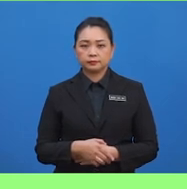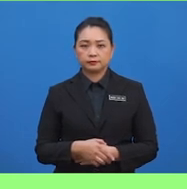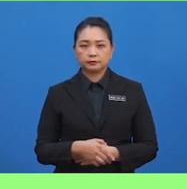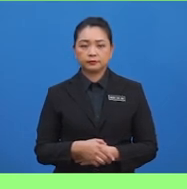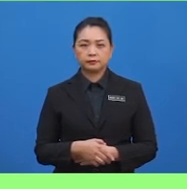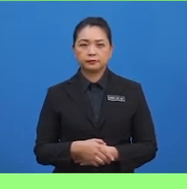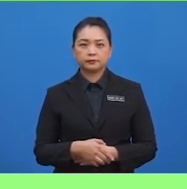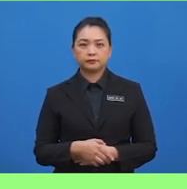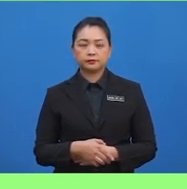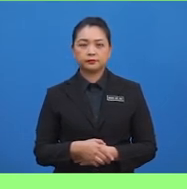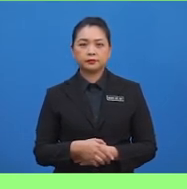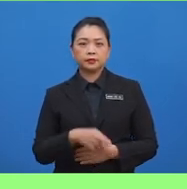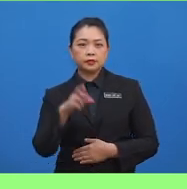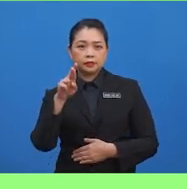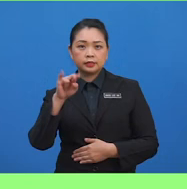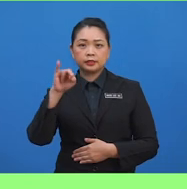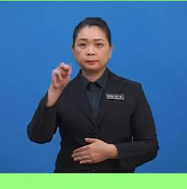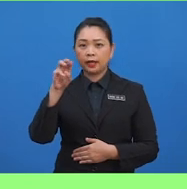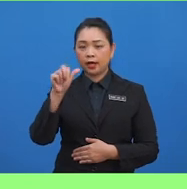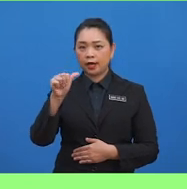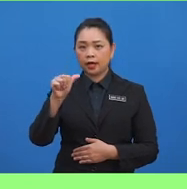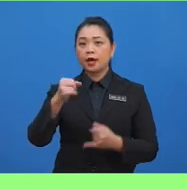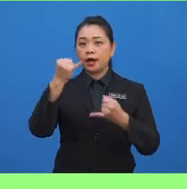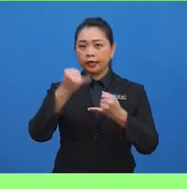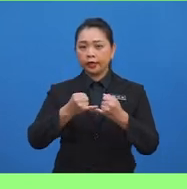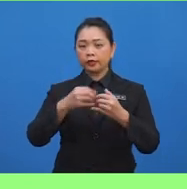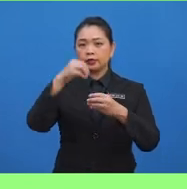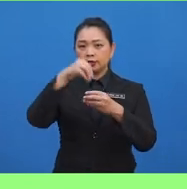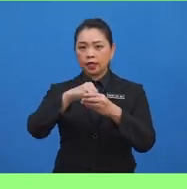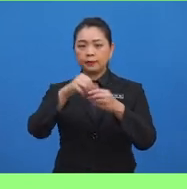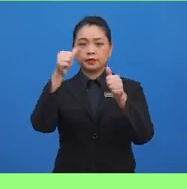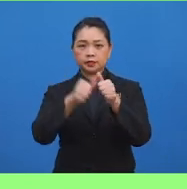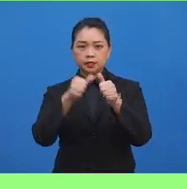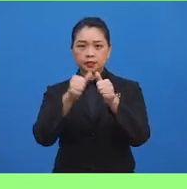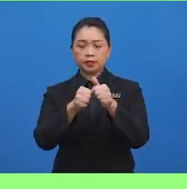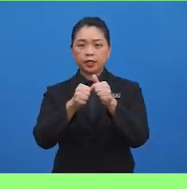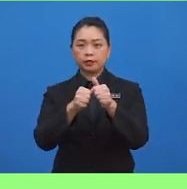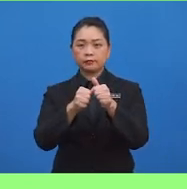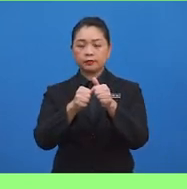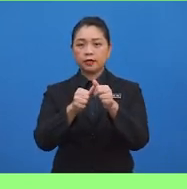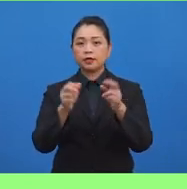A75 akhir dalam setiap rangkap juga tetap yaitu